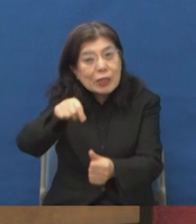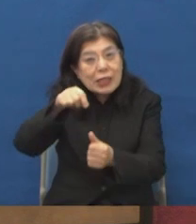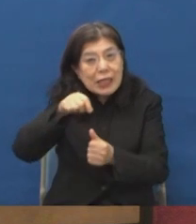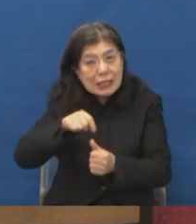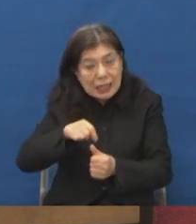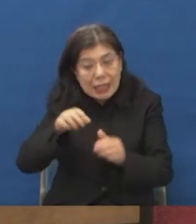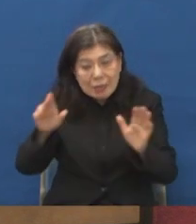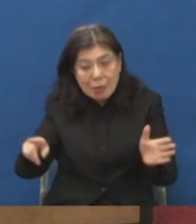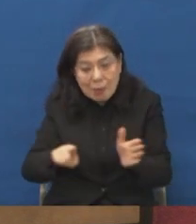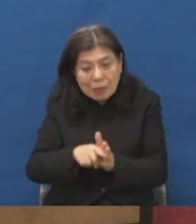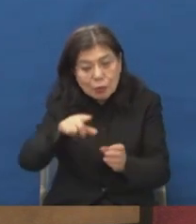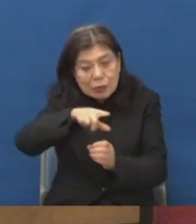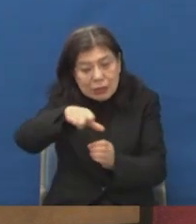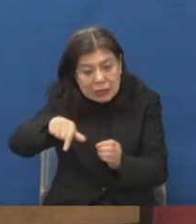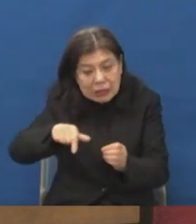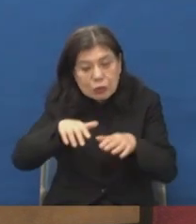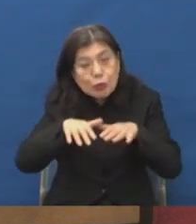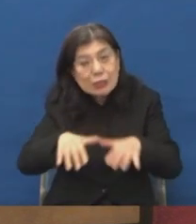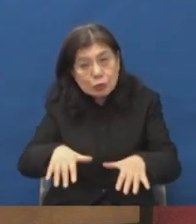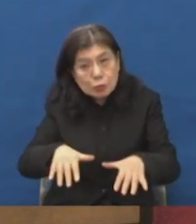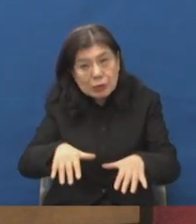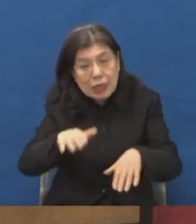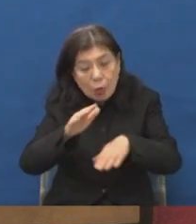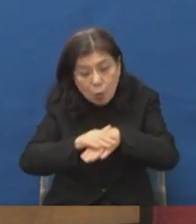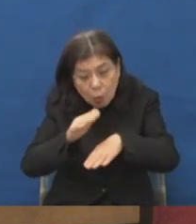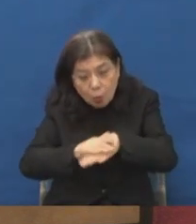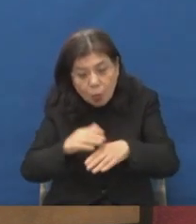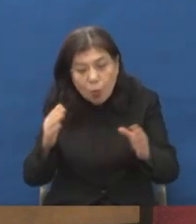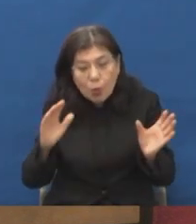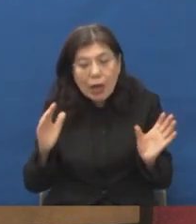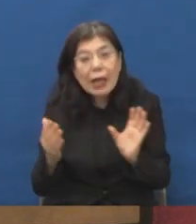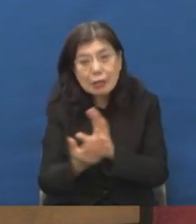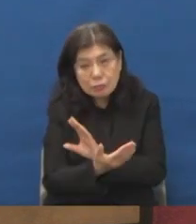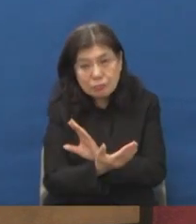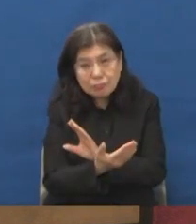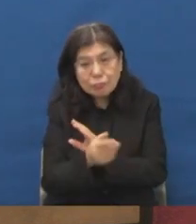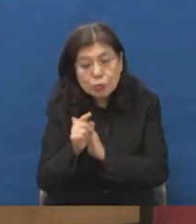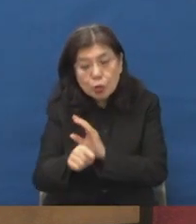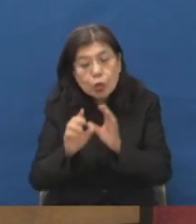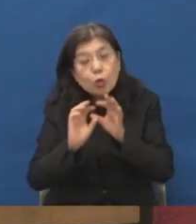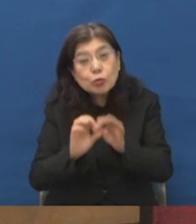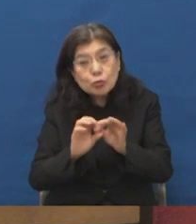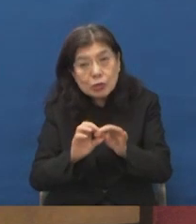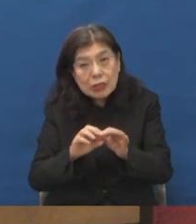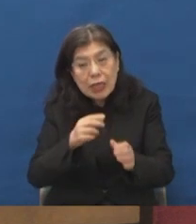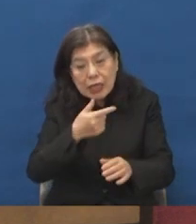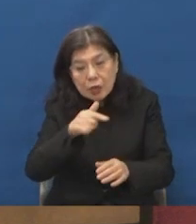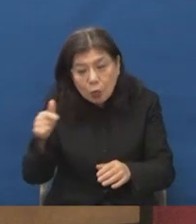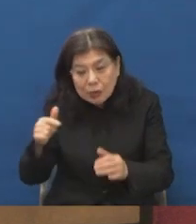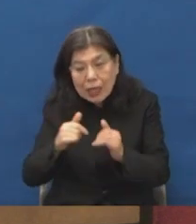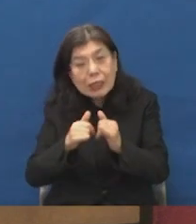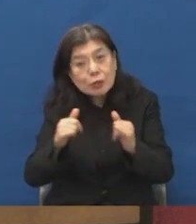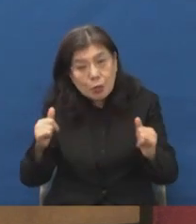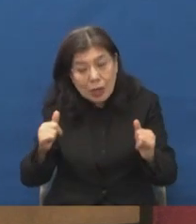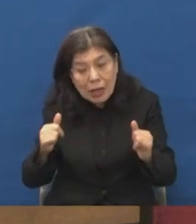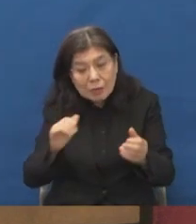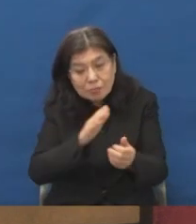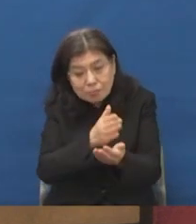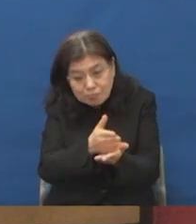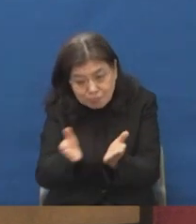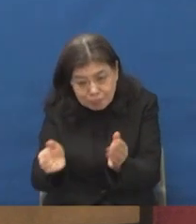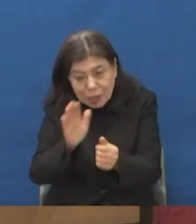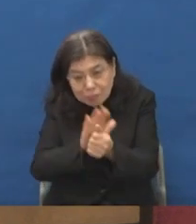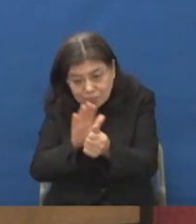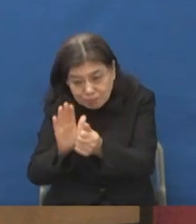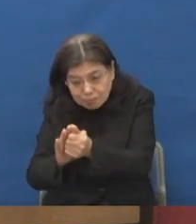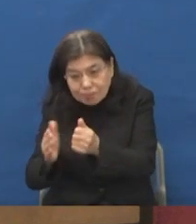みややり方を変えていくこと、そのことを通して、さまざまな属性の人が支え合える地域の再